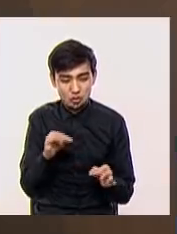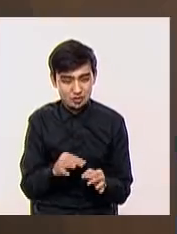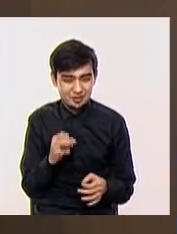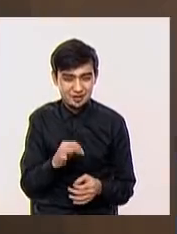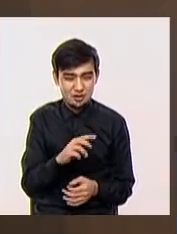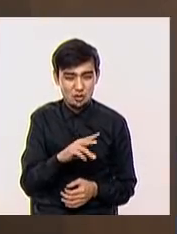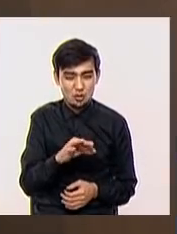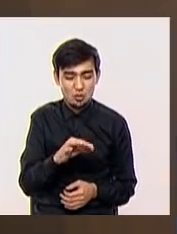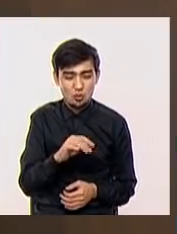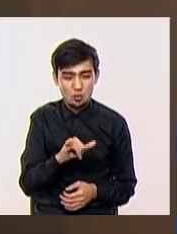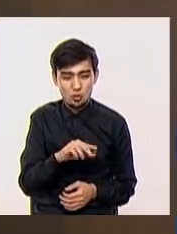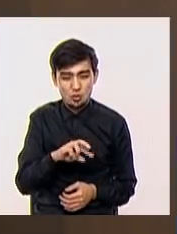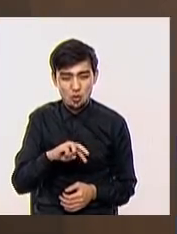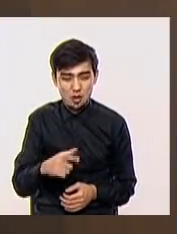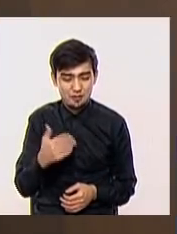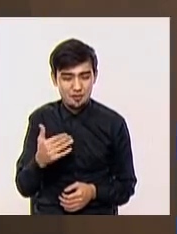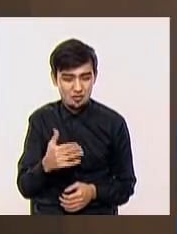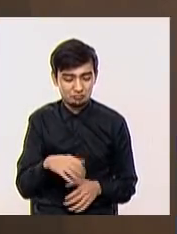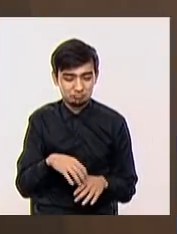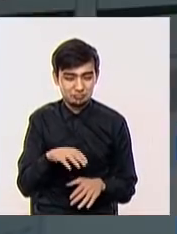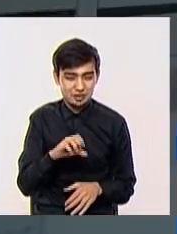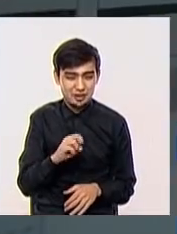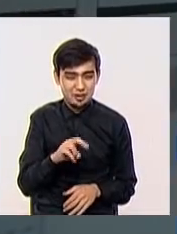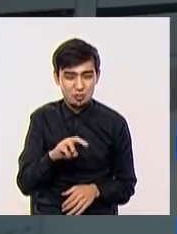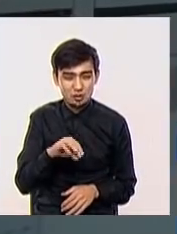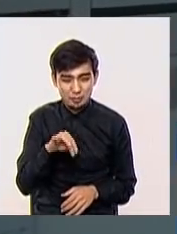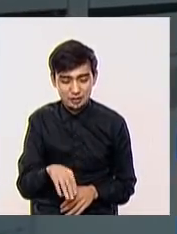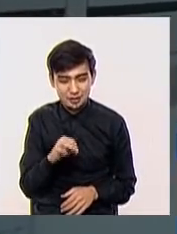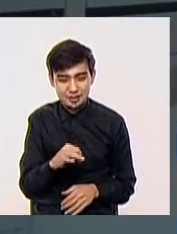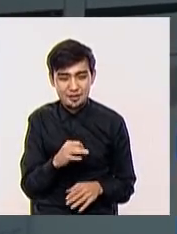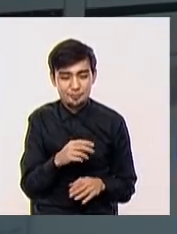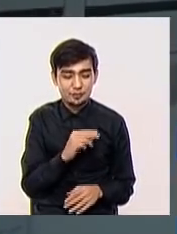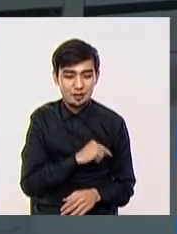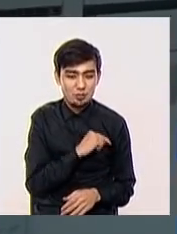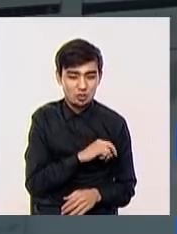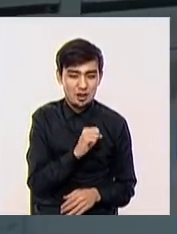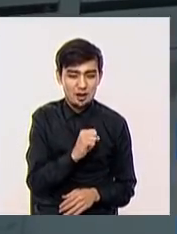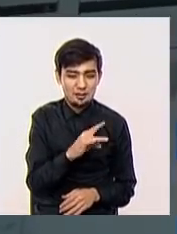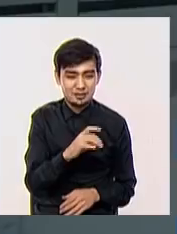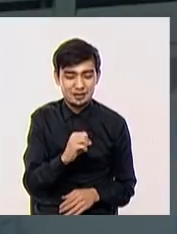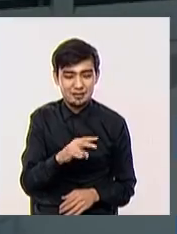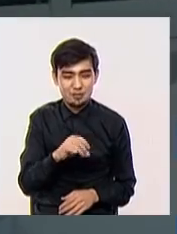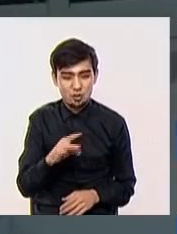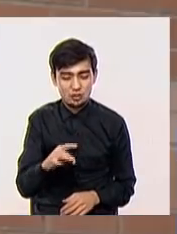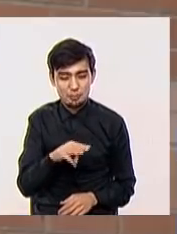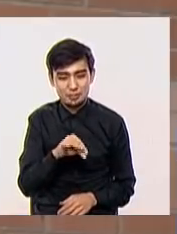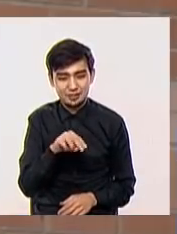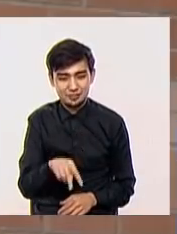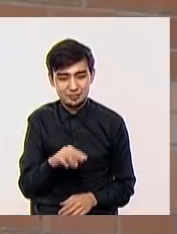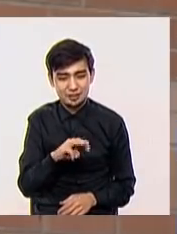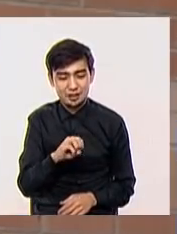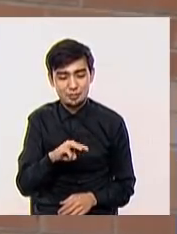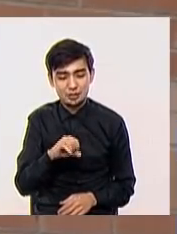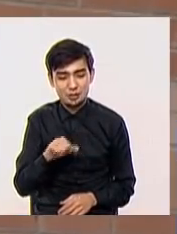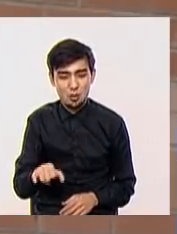и угольного департаментов. На льготную ипотеку могут рассчитывать только работники ArcelorMittal Темиртау. Хотя в Караганде есть шахты, где